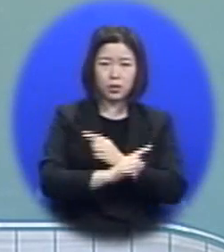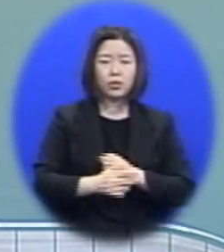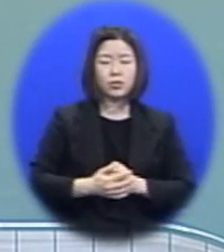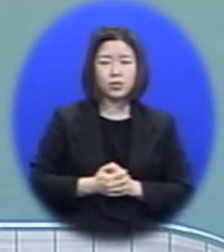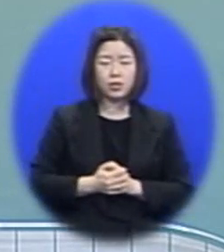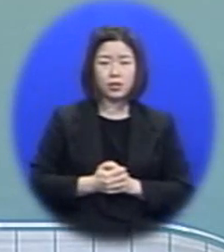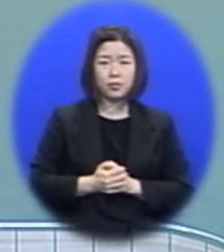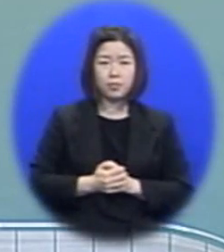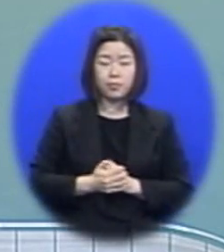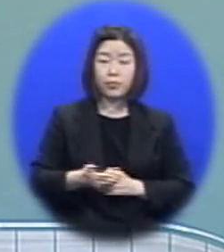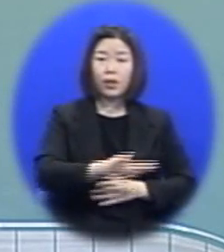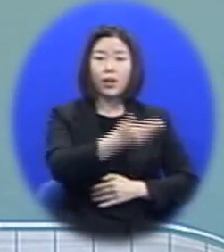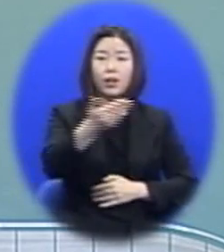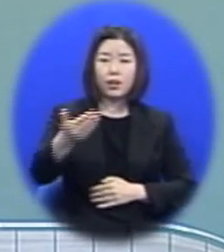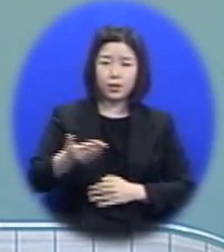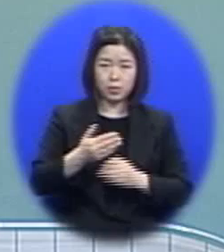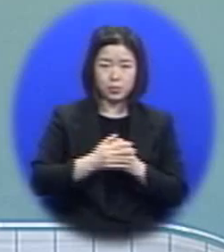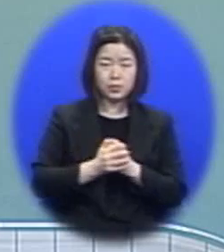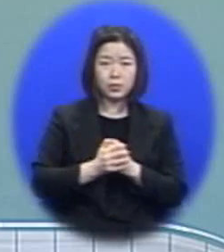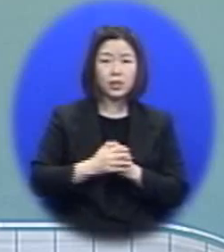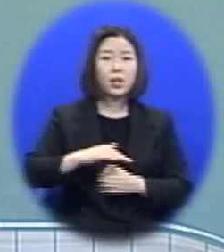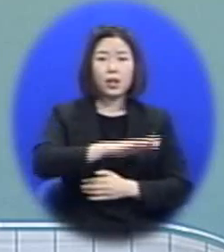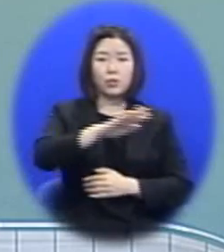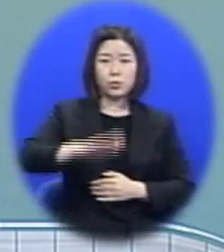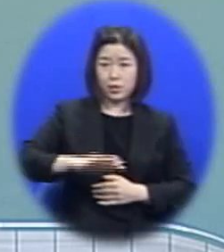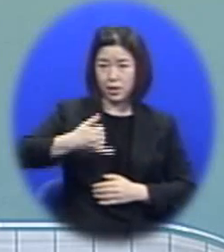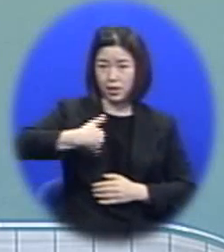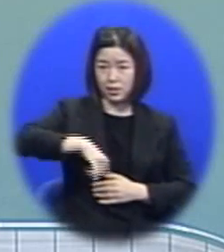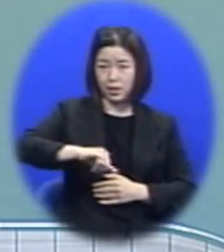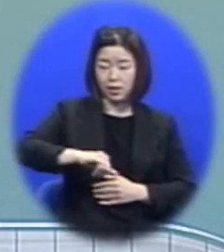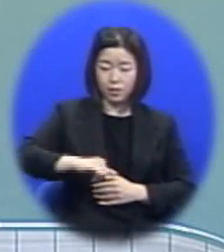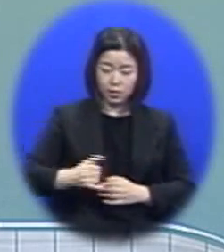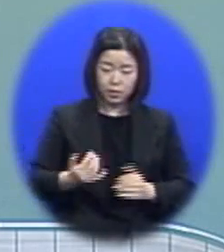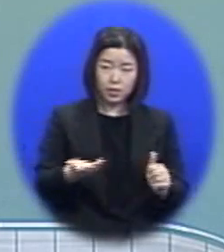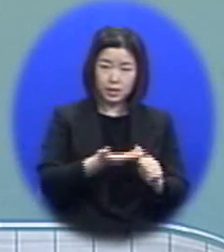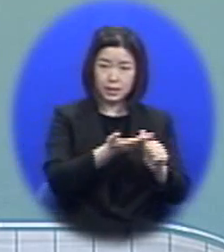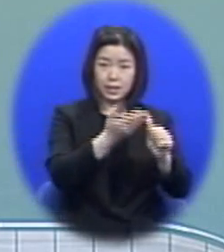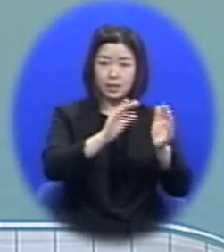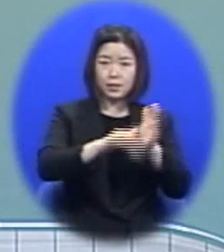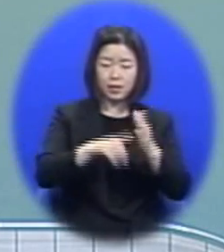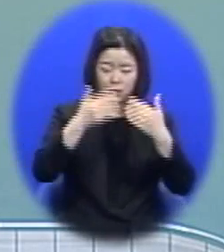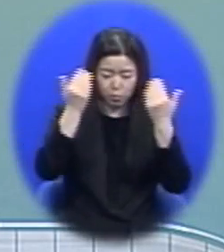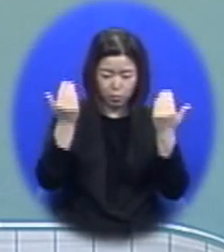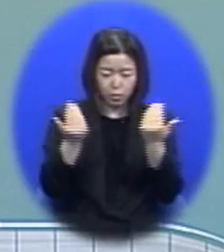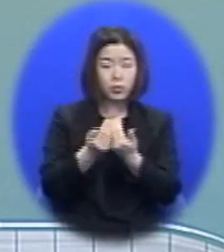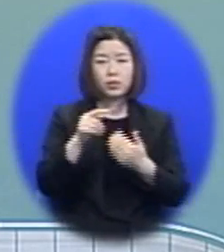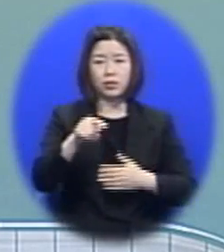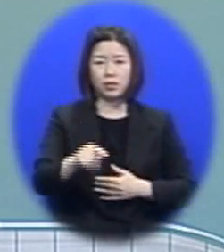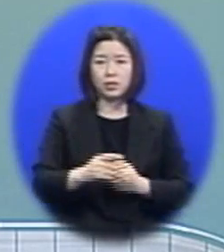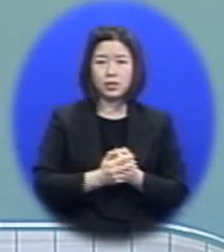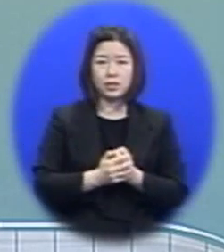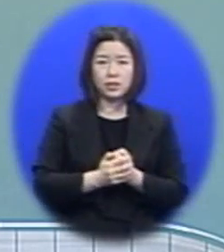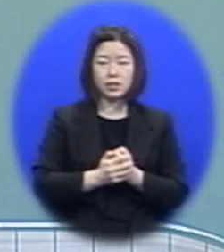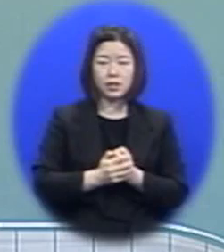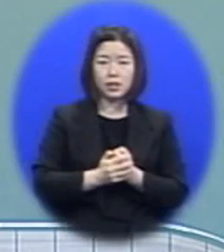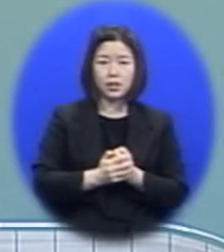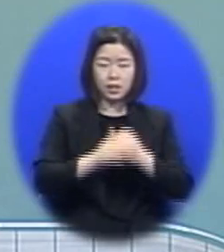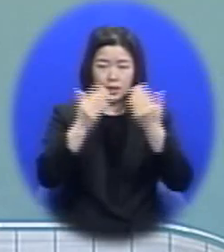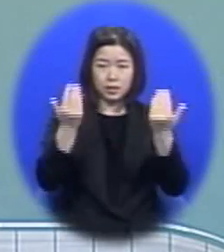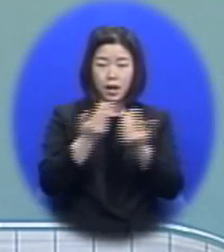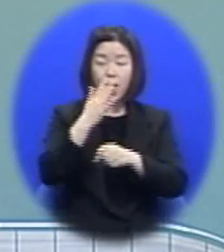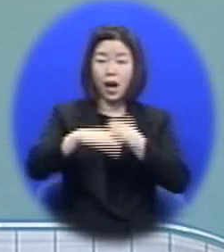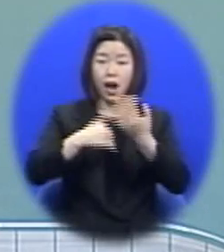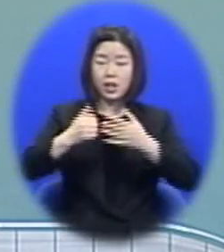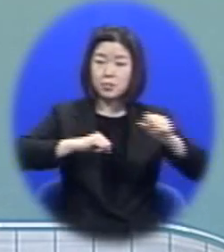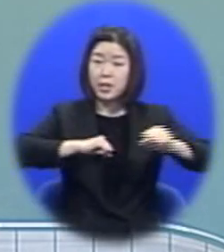겁니다 여러분 우리가 자녀를기를 때 모든 것은요 다 하나님이